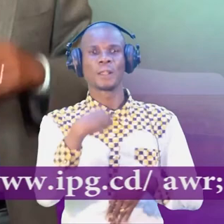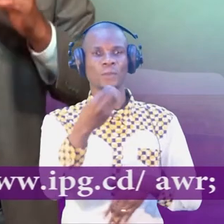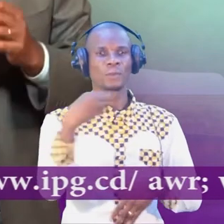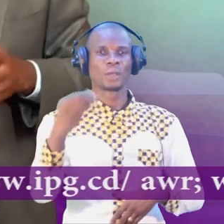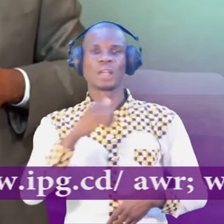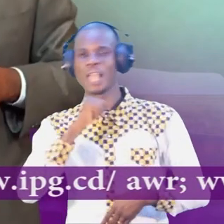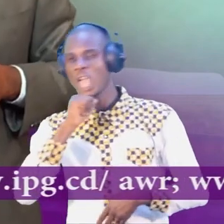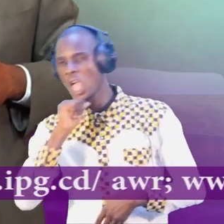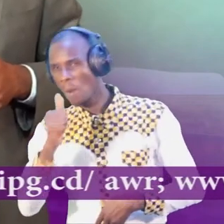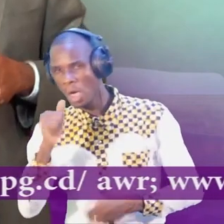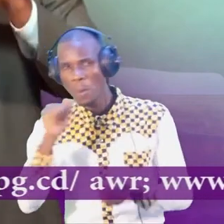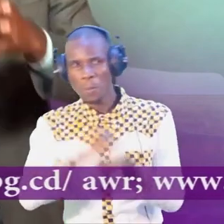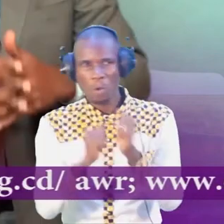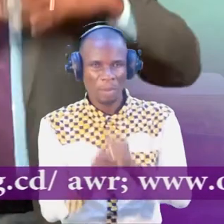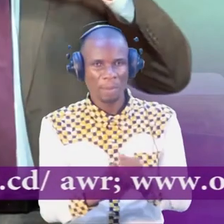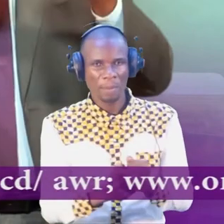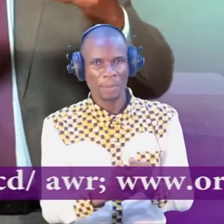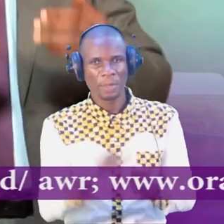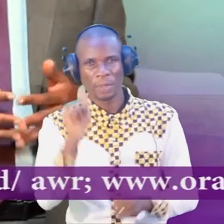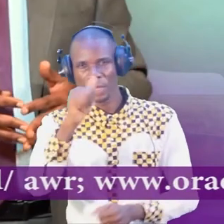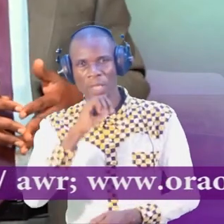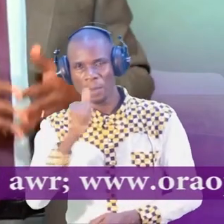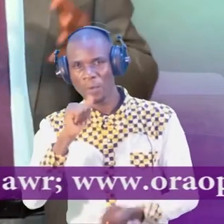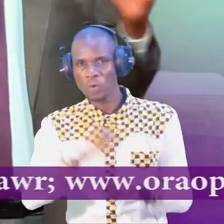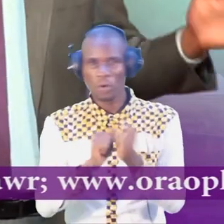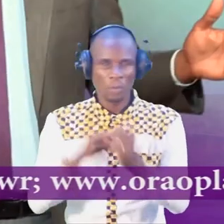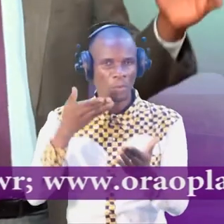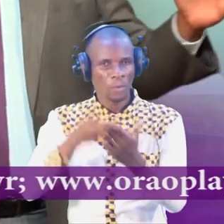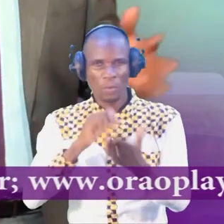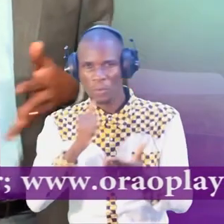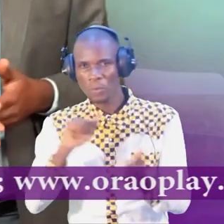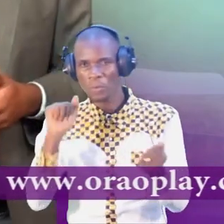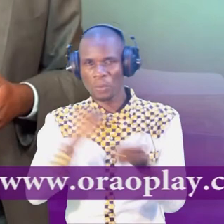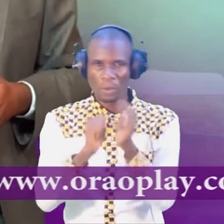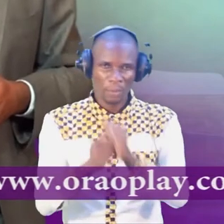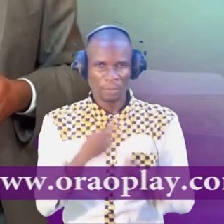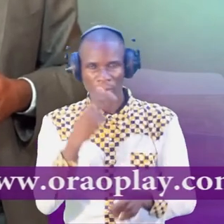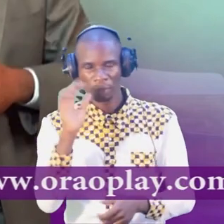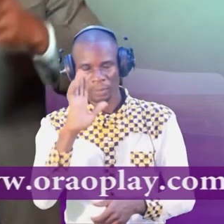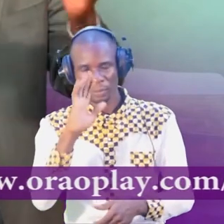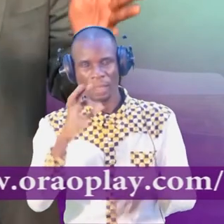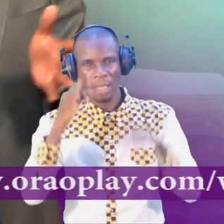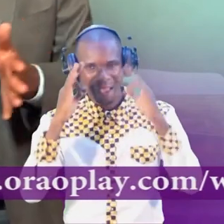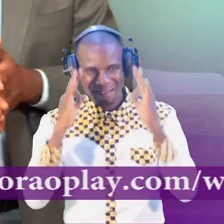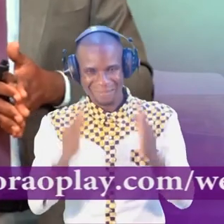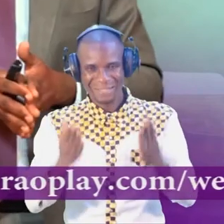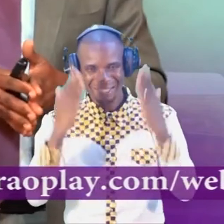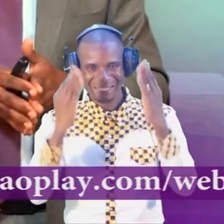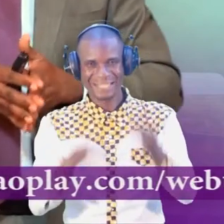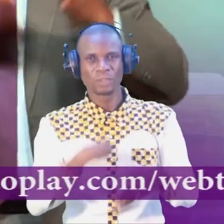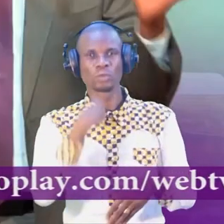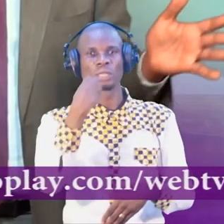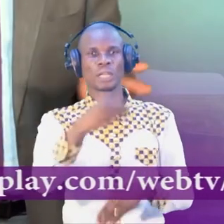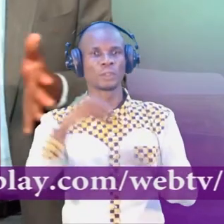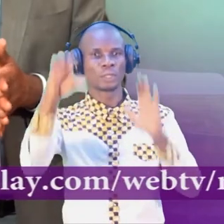Rafiki zangu, Dieu ne nous a pas donné Mungu hakutupa mapendekezo kumi